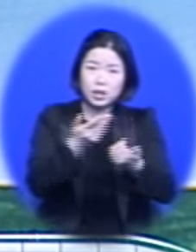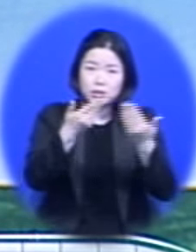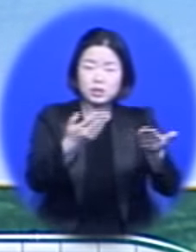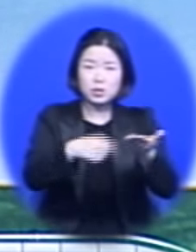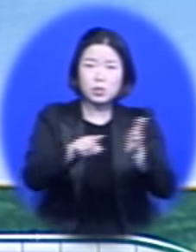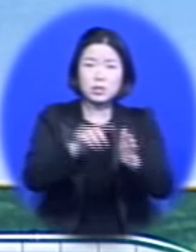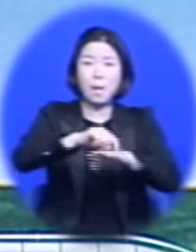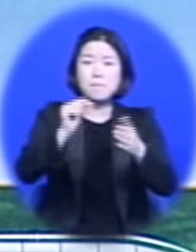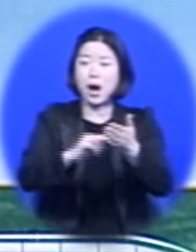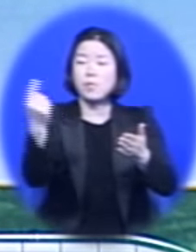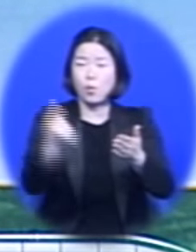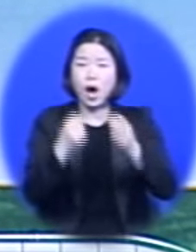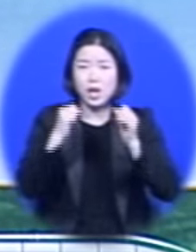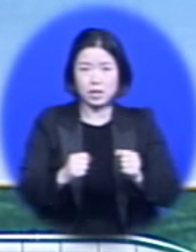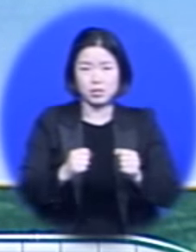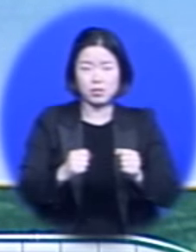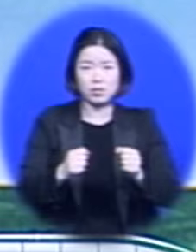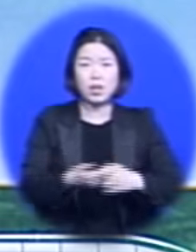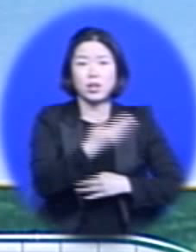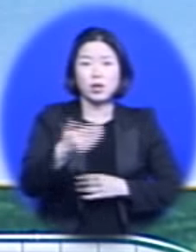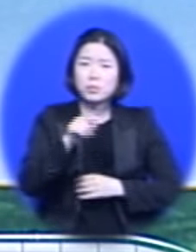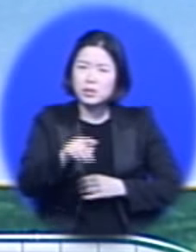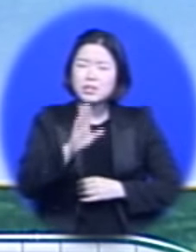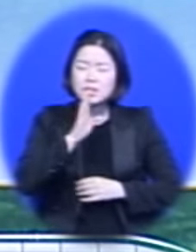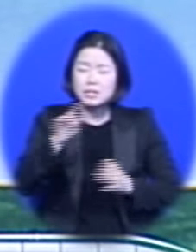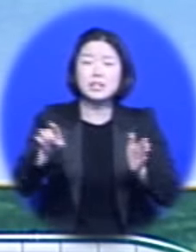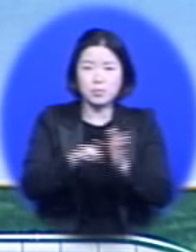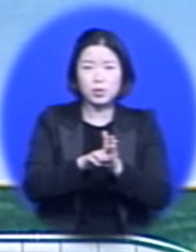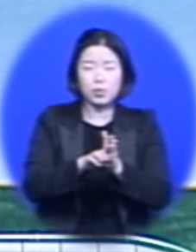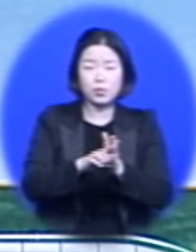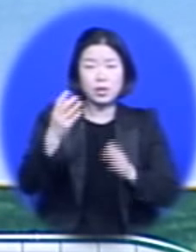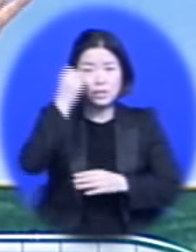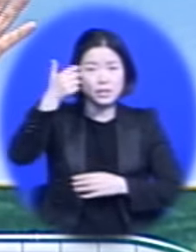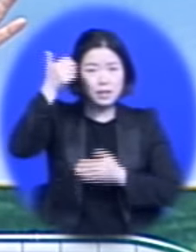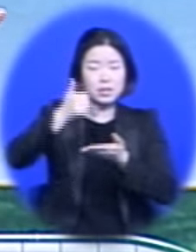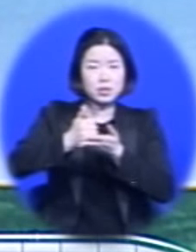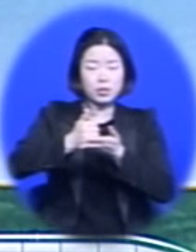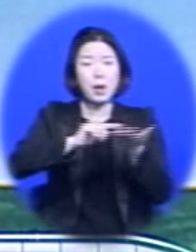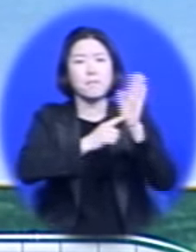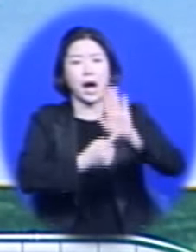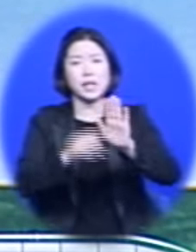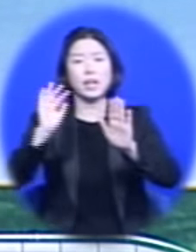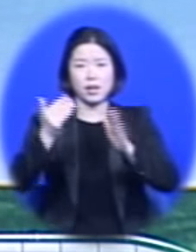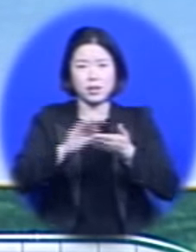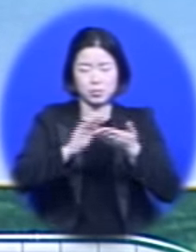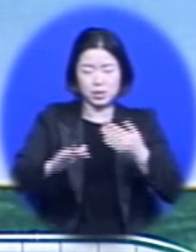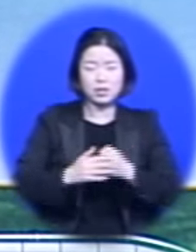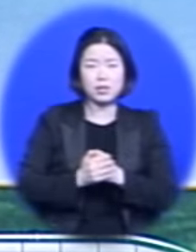계시답니다. 이제는 여러분이 그것을 진짜 믿으시고 성령님께 반응하셔야 돼요.